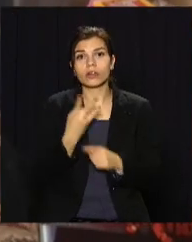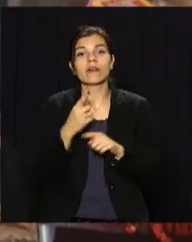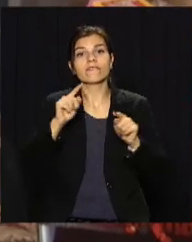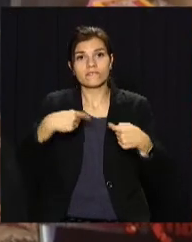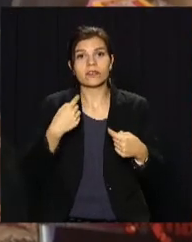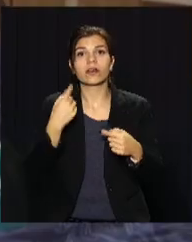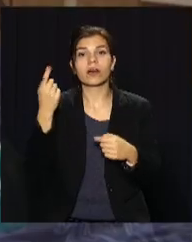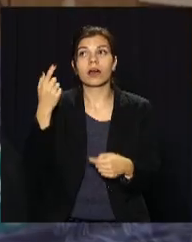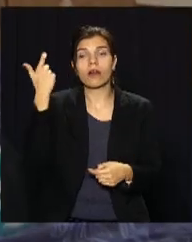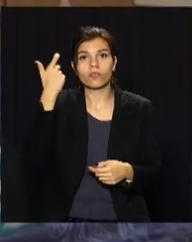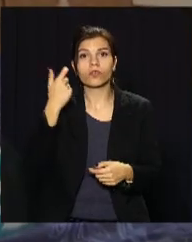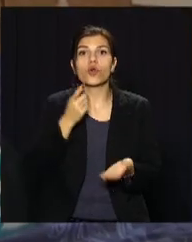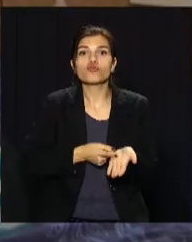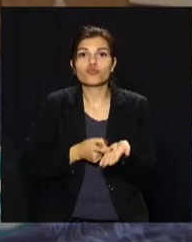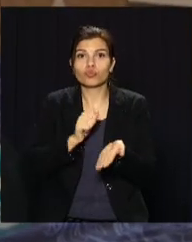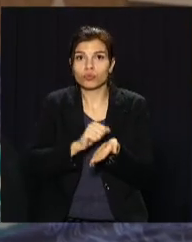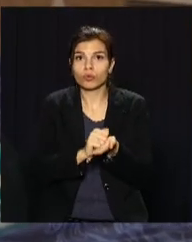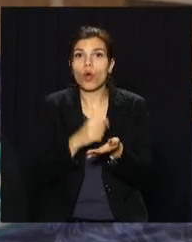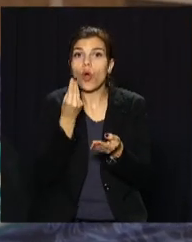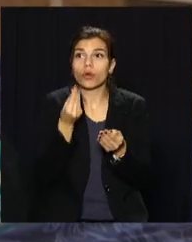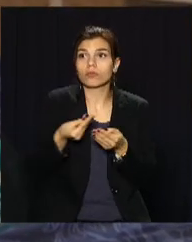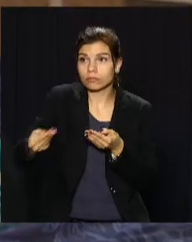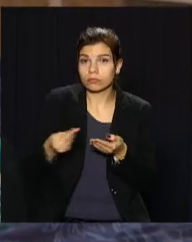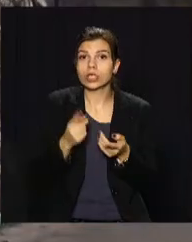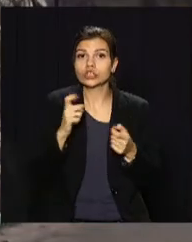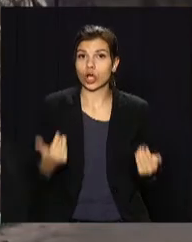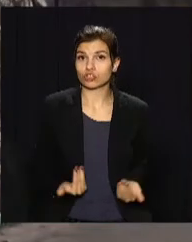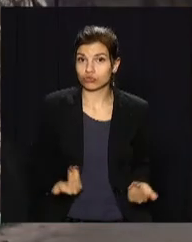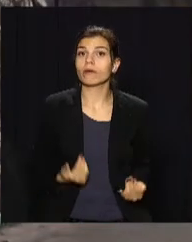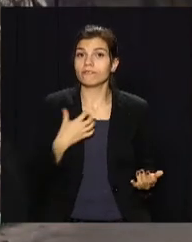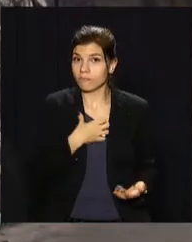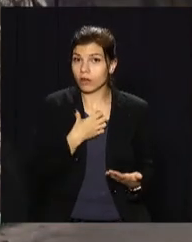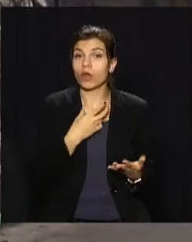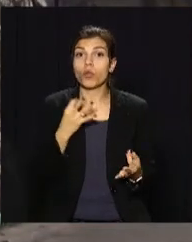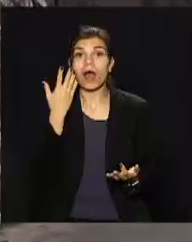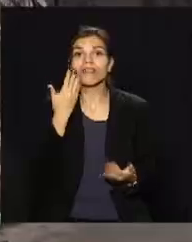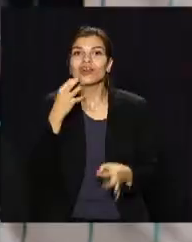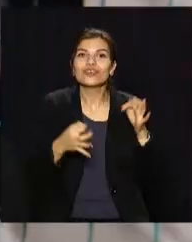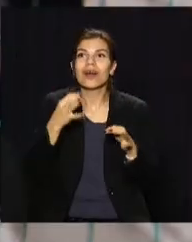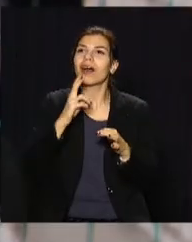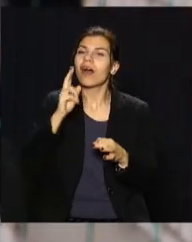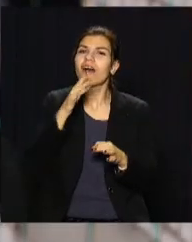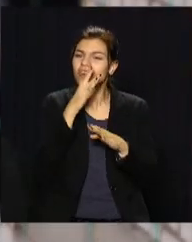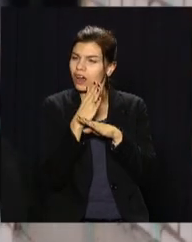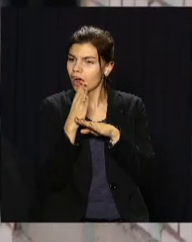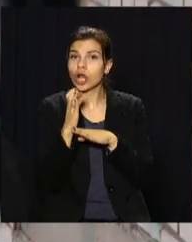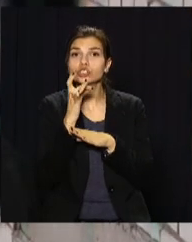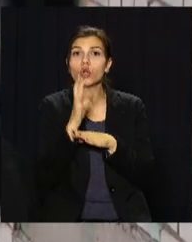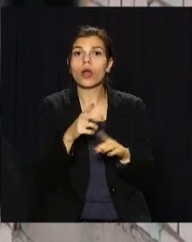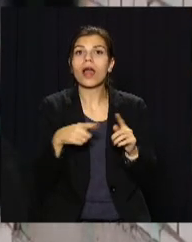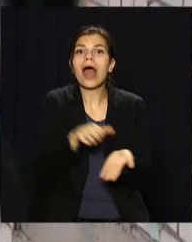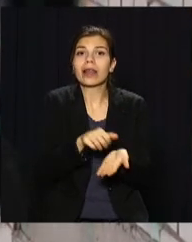від власника документального підтвердження передачі грошей за житло. Однак, поки ваша справа дійде до суду, строк оренди може